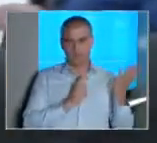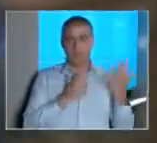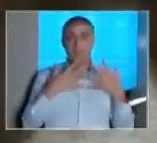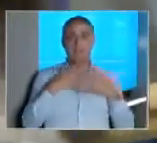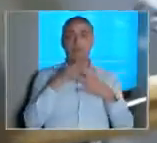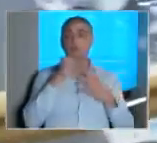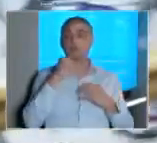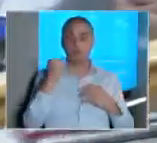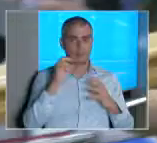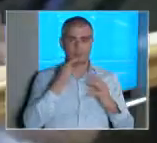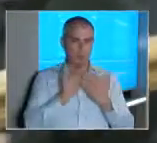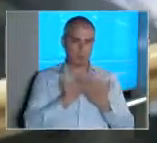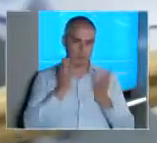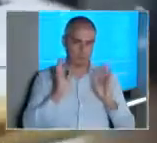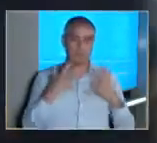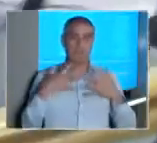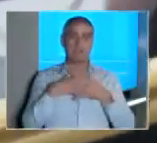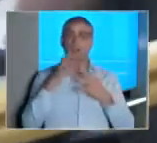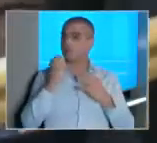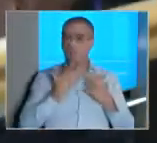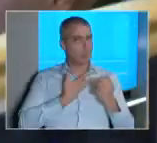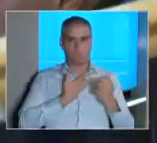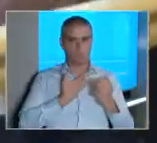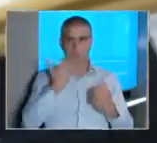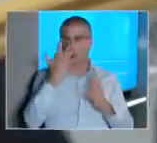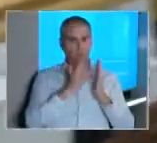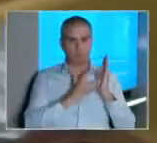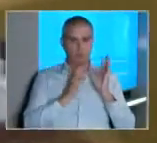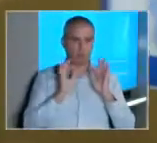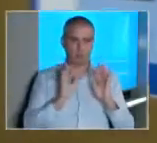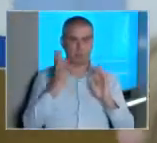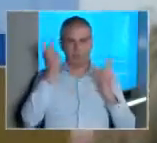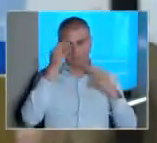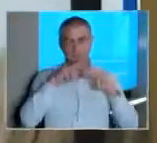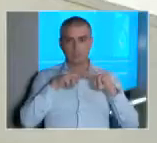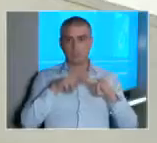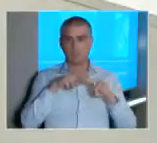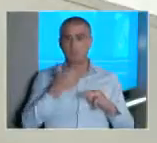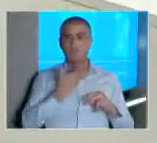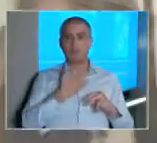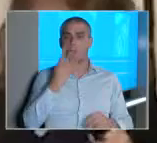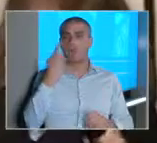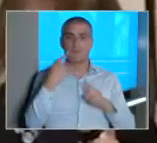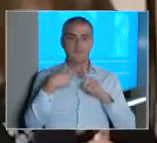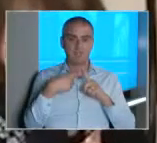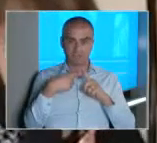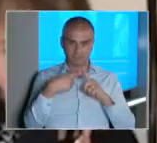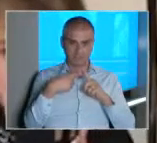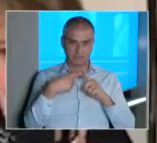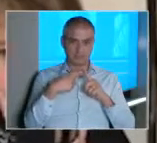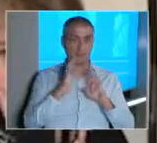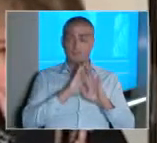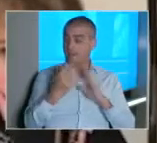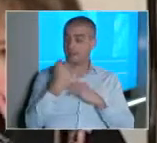איחוד מפלגות הימין, בוא נשים דברים על השולחן, איחוד מפלגות הימין לא קיבלו 5 מנדטים באמת, זה היה הסכם עודפים. הם קיבלו 4.5 מנדטים.